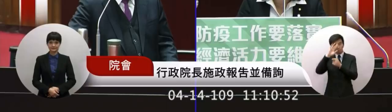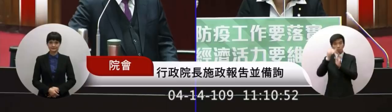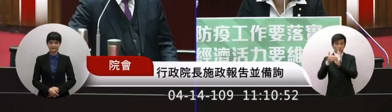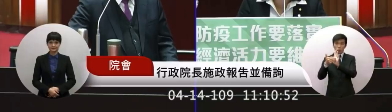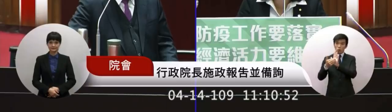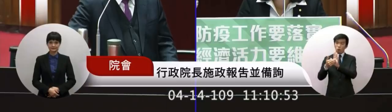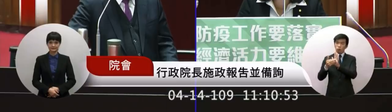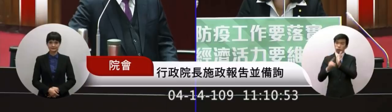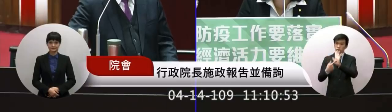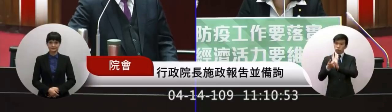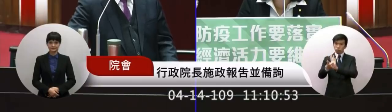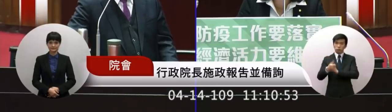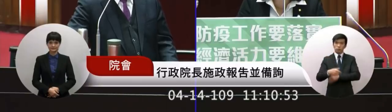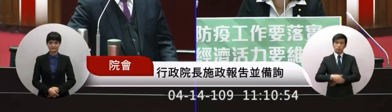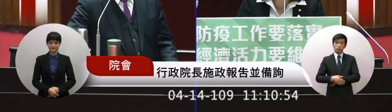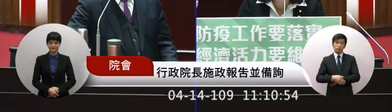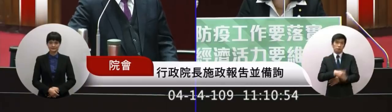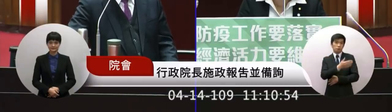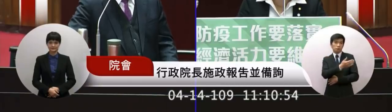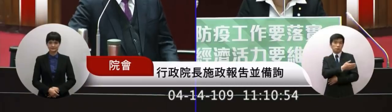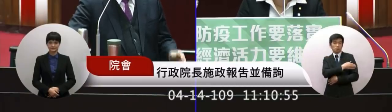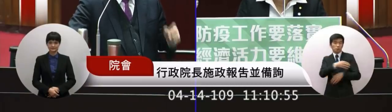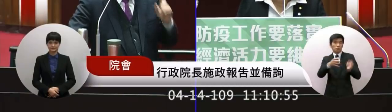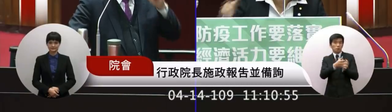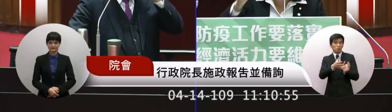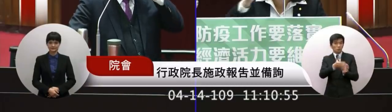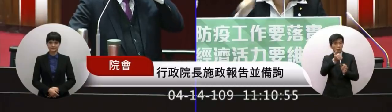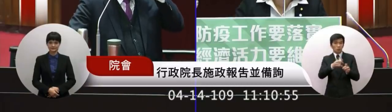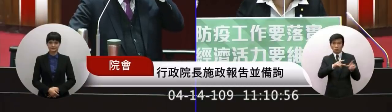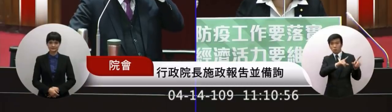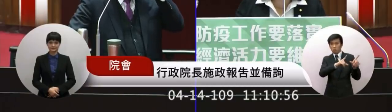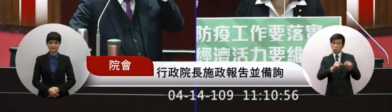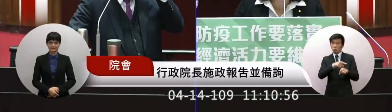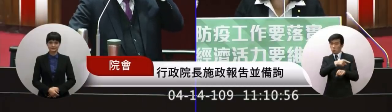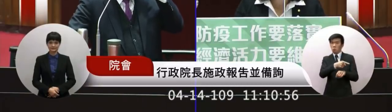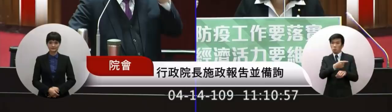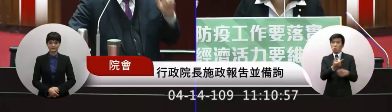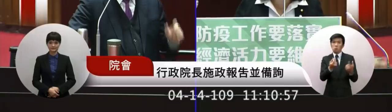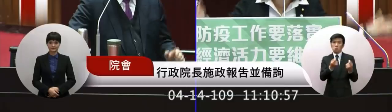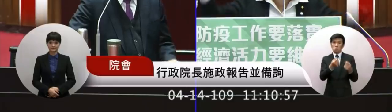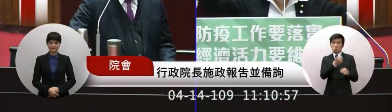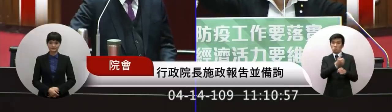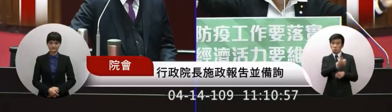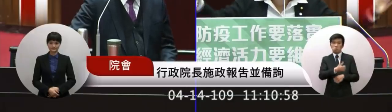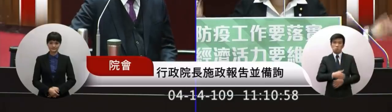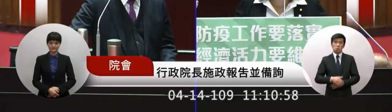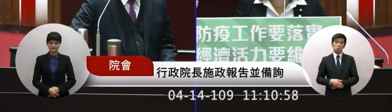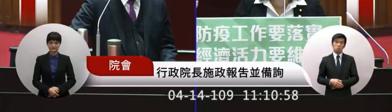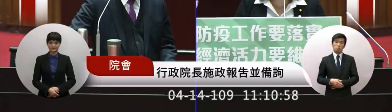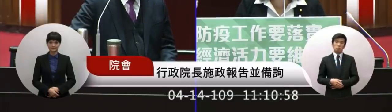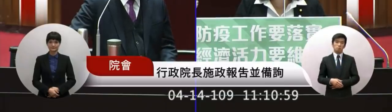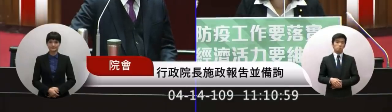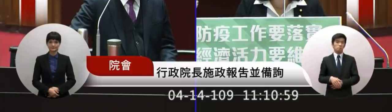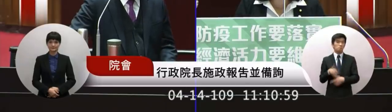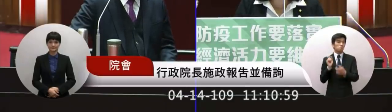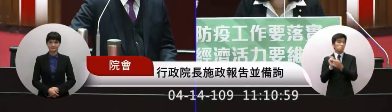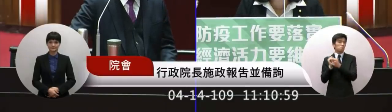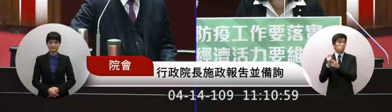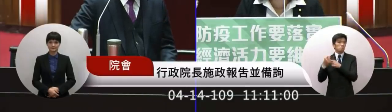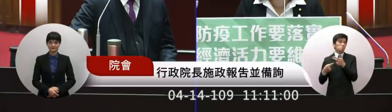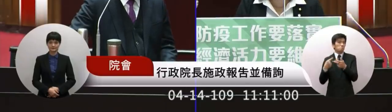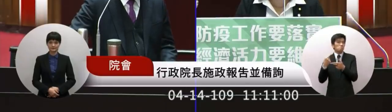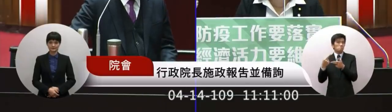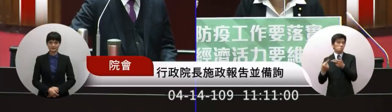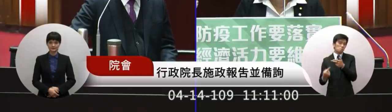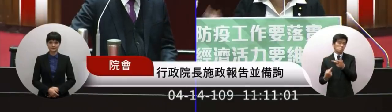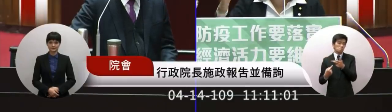很好我們的順時中部長也做得很好在這一禮拜來我們都